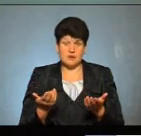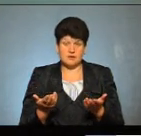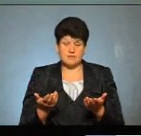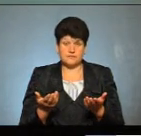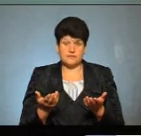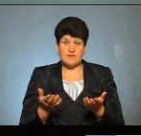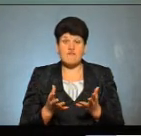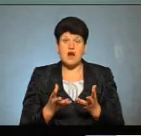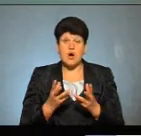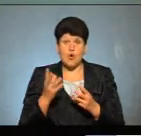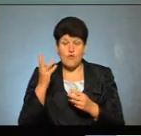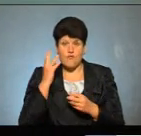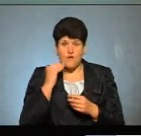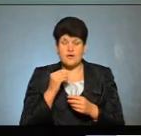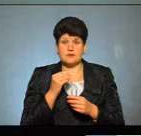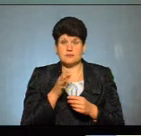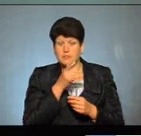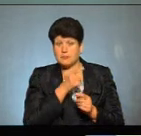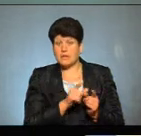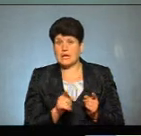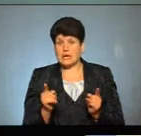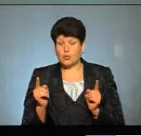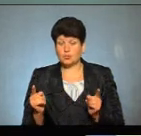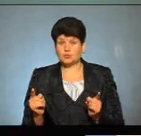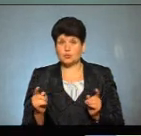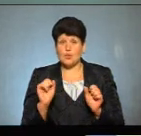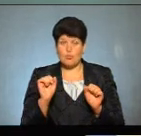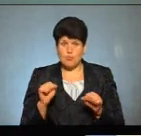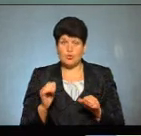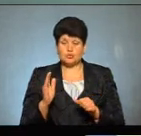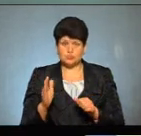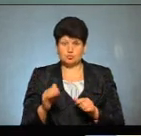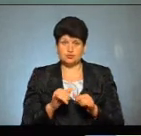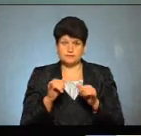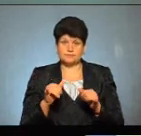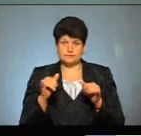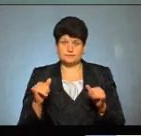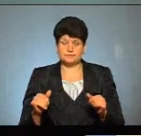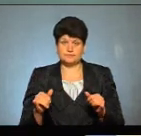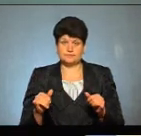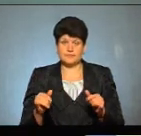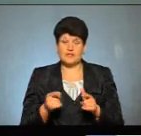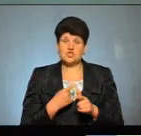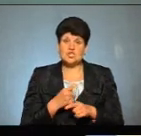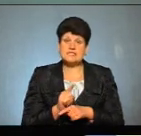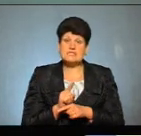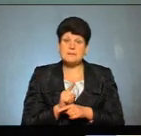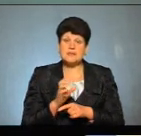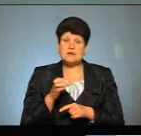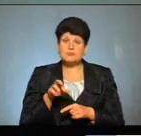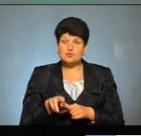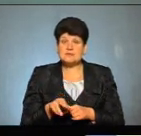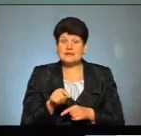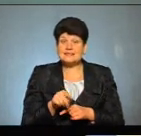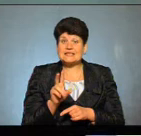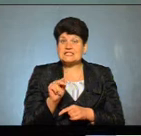з рахуванням тривалості інкубаційного періоду може бути динаміка до зростання. Чи стабілізуємося ми на цих